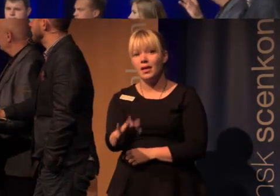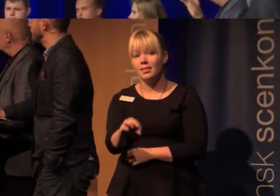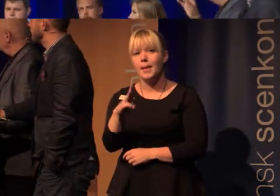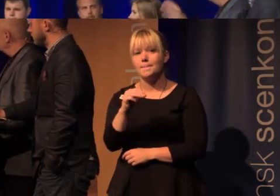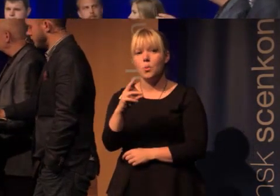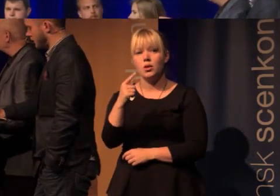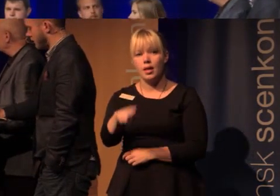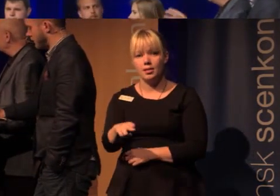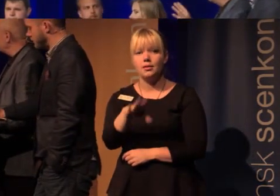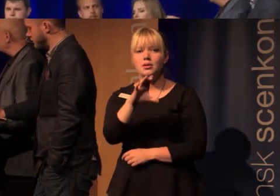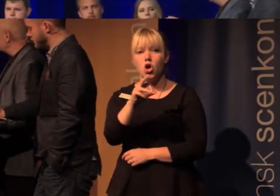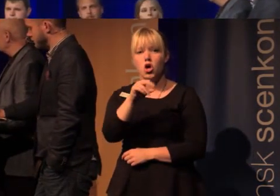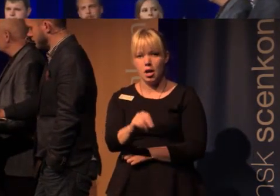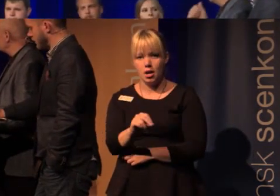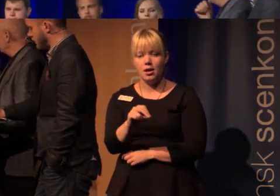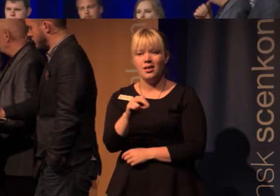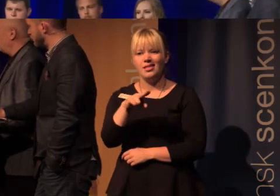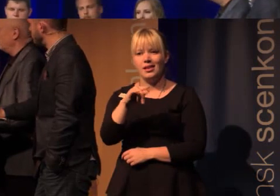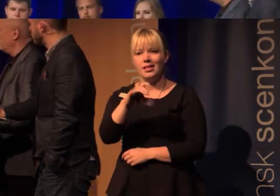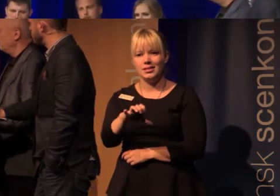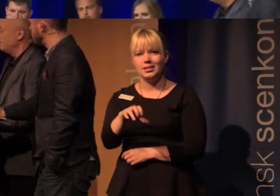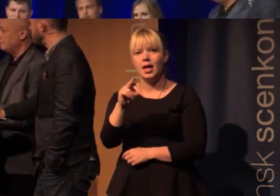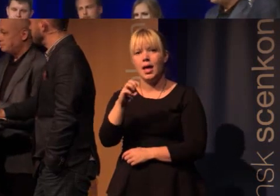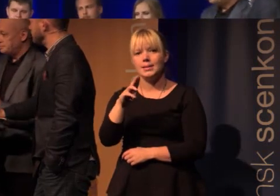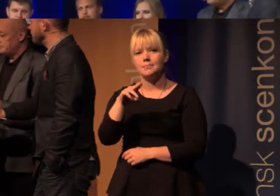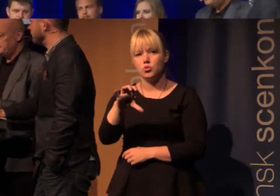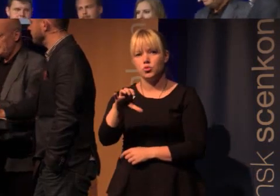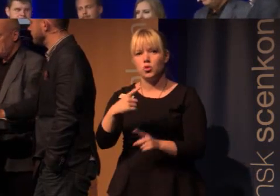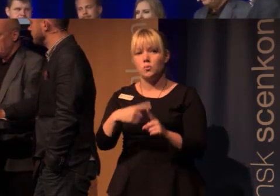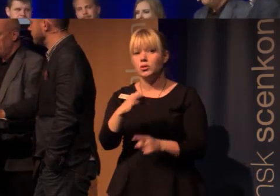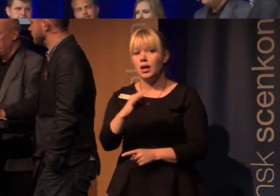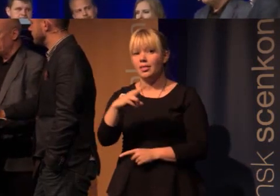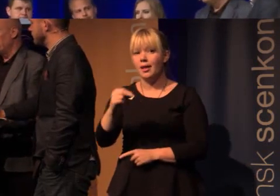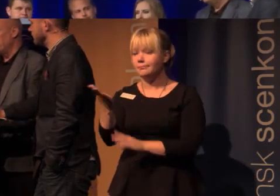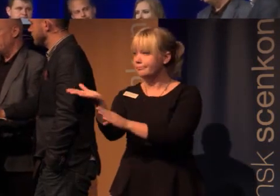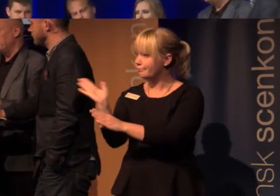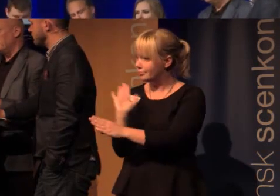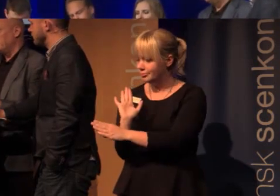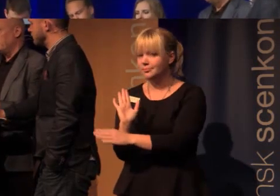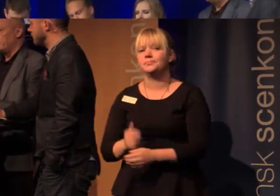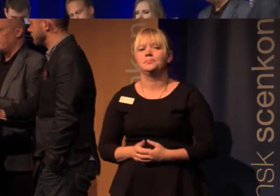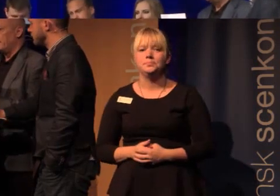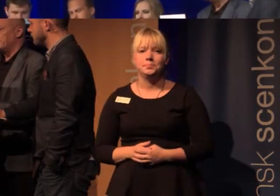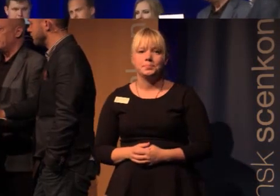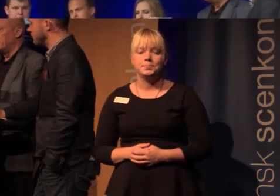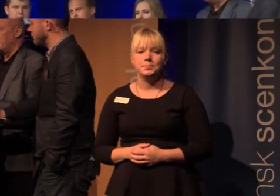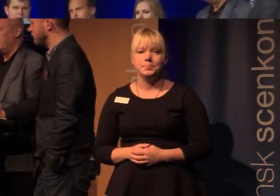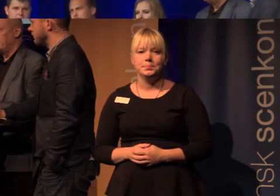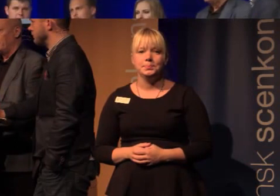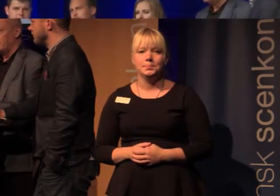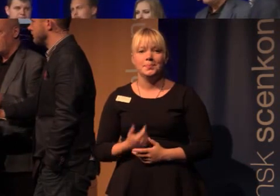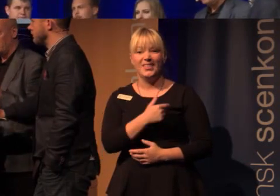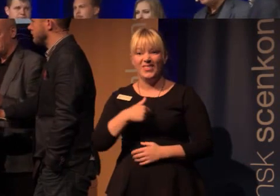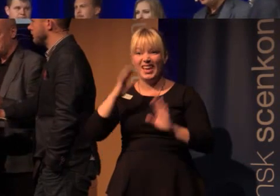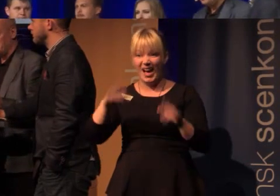Sara, Niklas, Rasmus och Hanna. Vi har också talat om för dem att de är